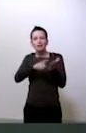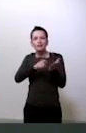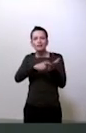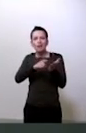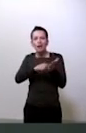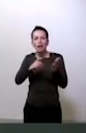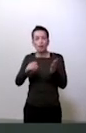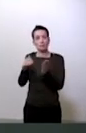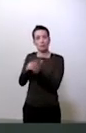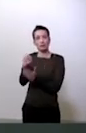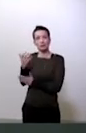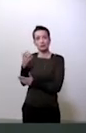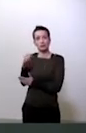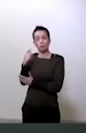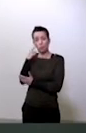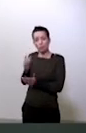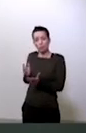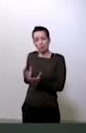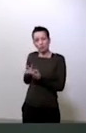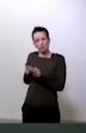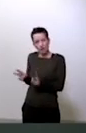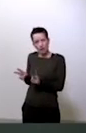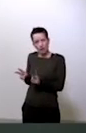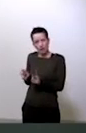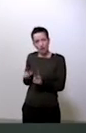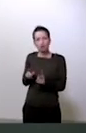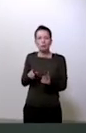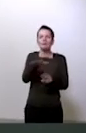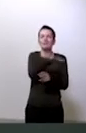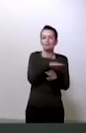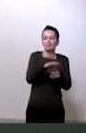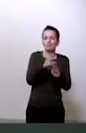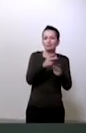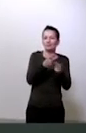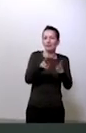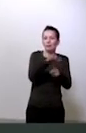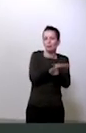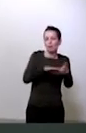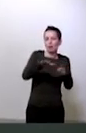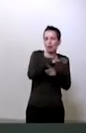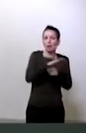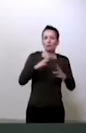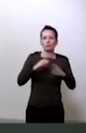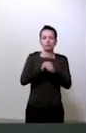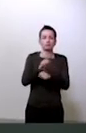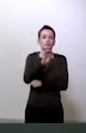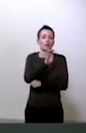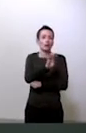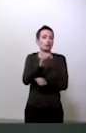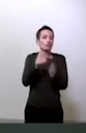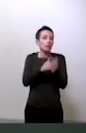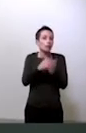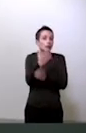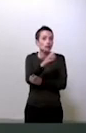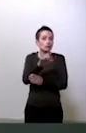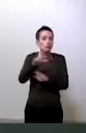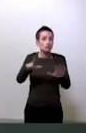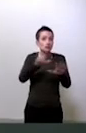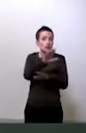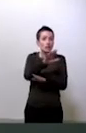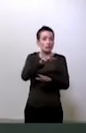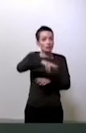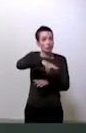sur Bordeaux. Très précisément, ce sont 40 575 logements vendus en Gironde de 2009